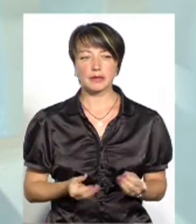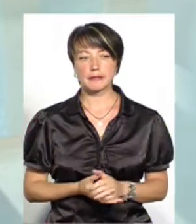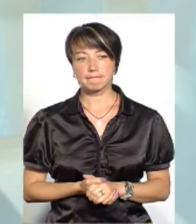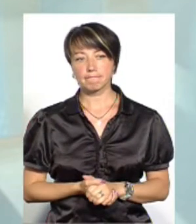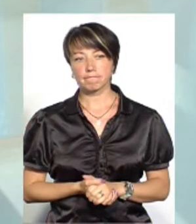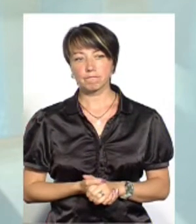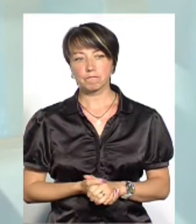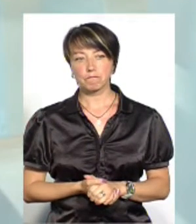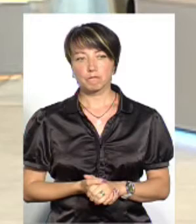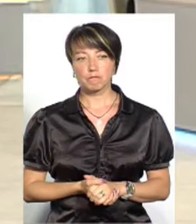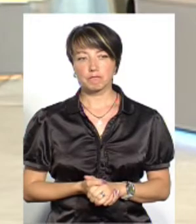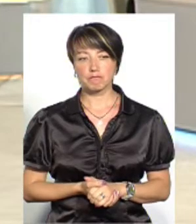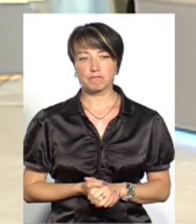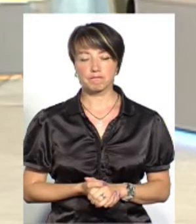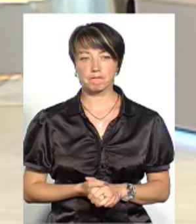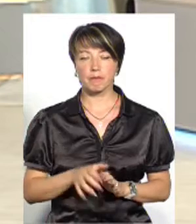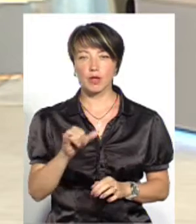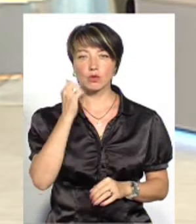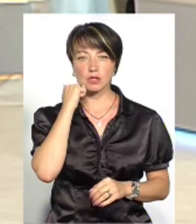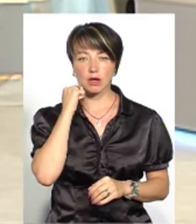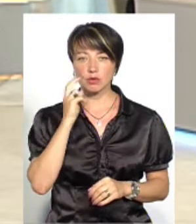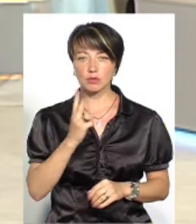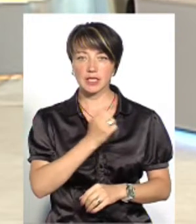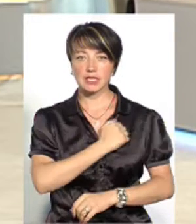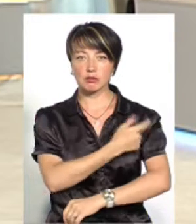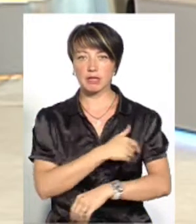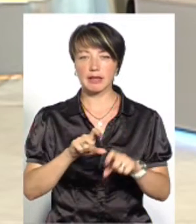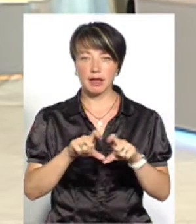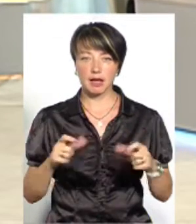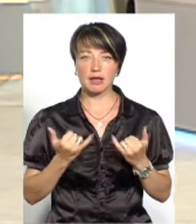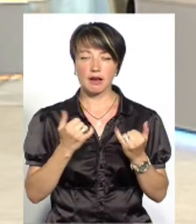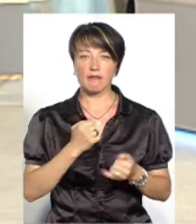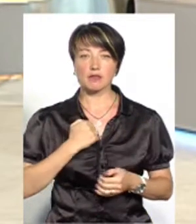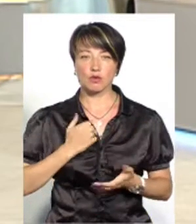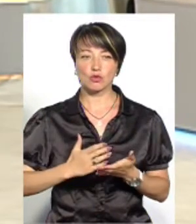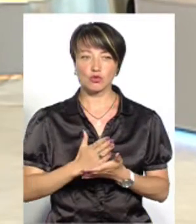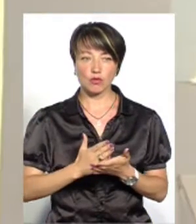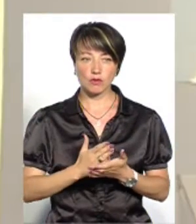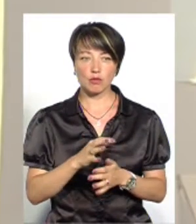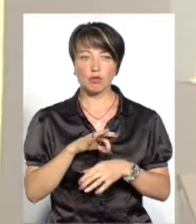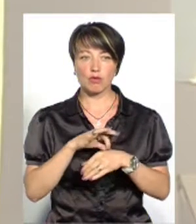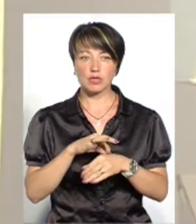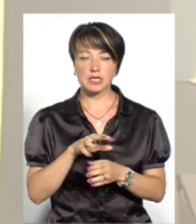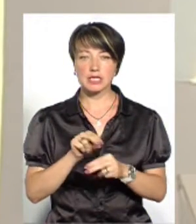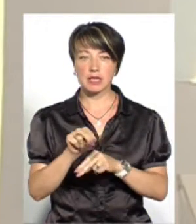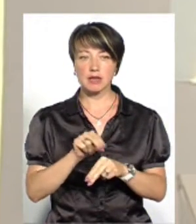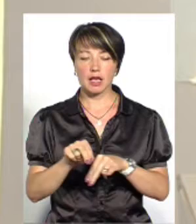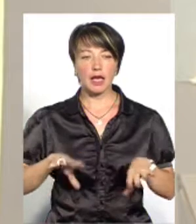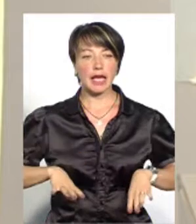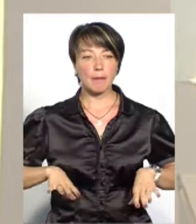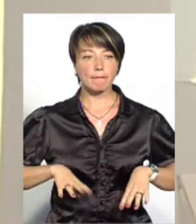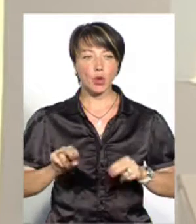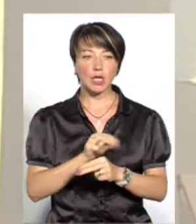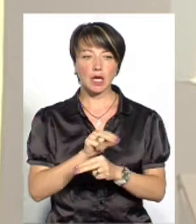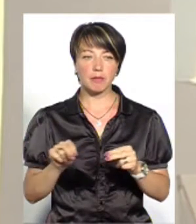ми маємо таку проблему. У Старокостянтинівському шпиталі для військовослужбовців проводять заняття з